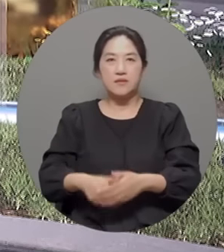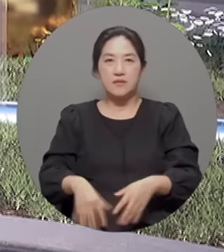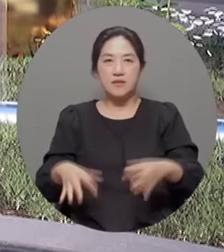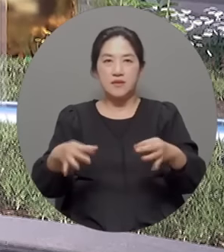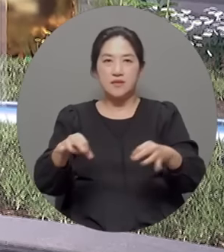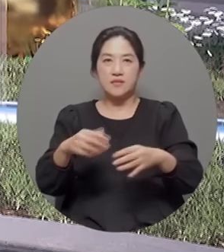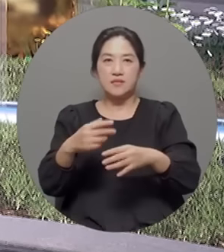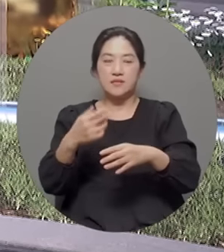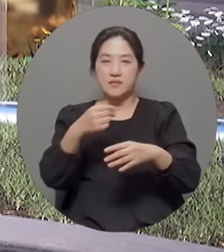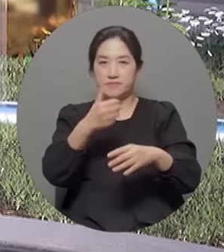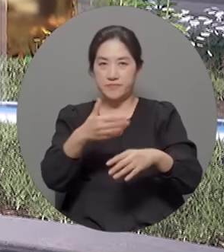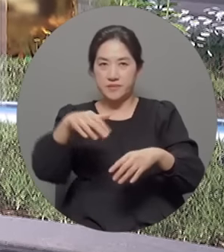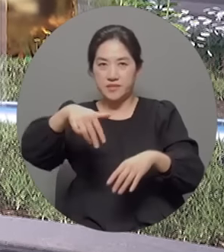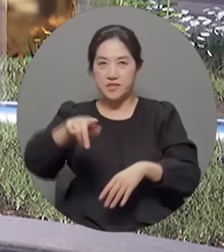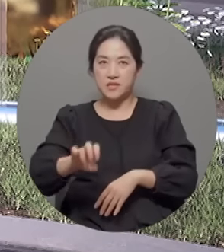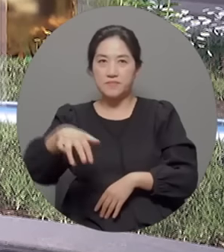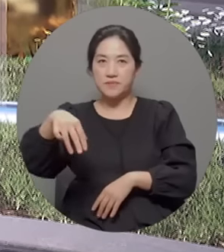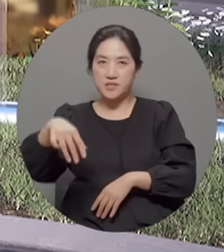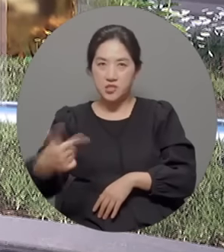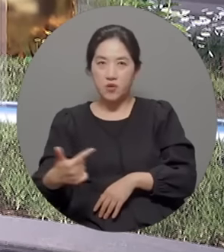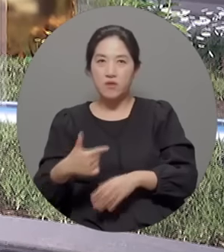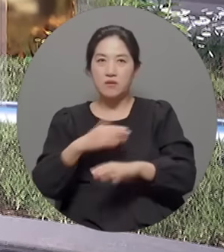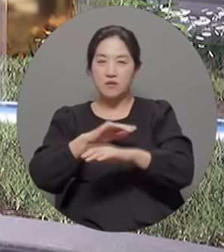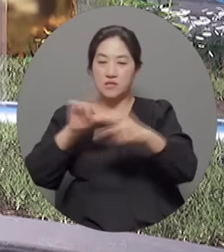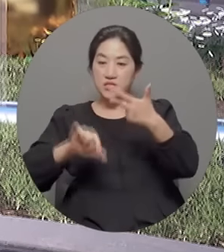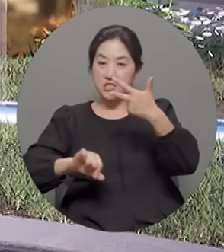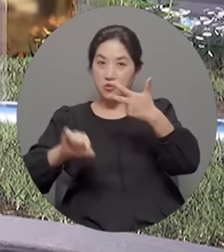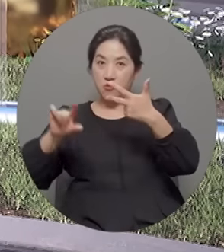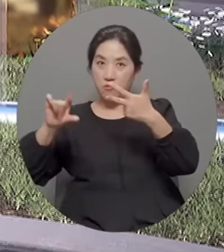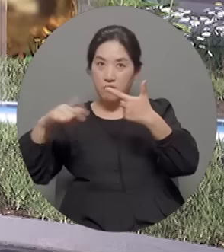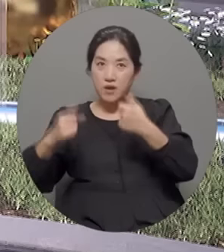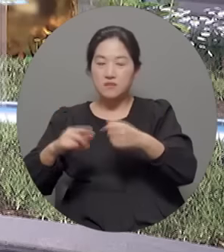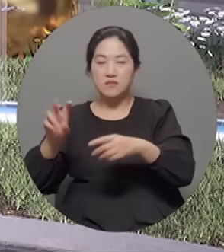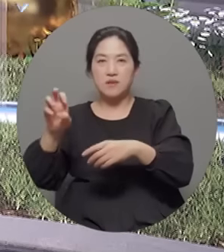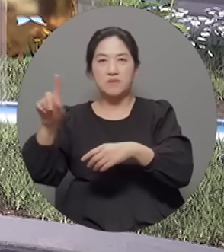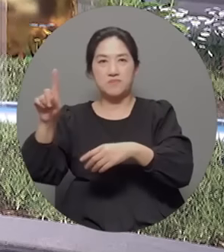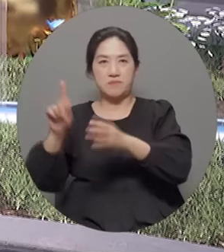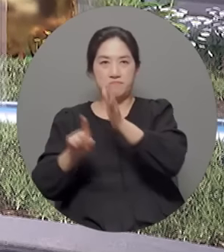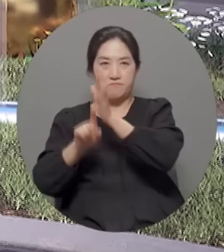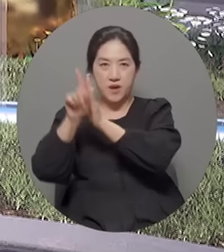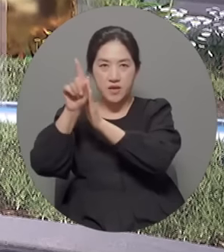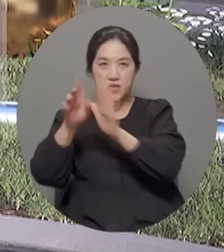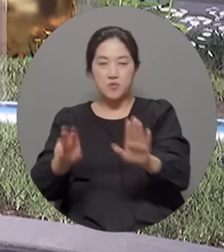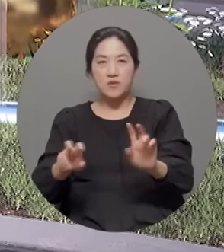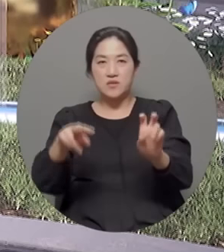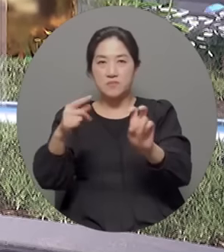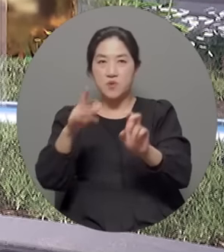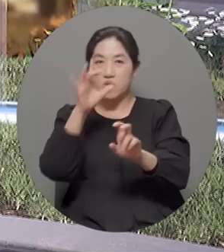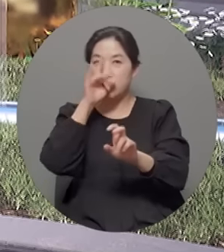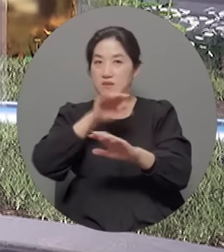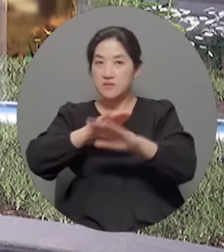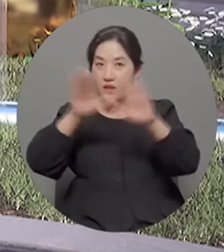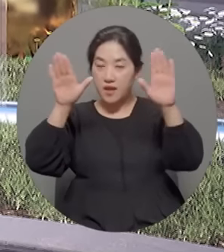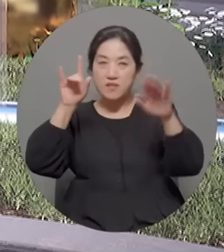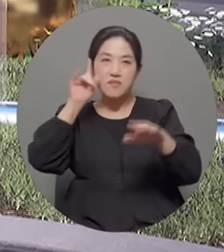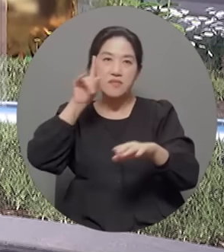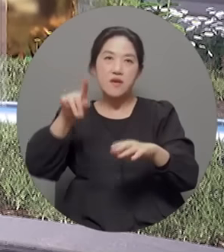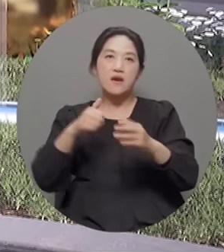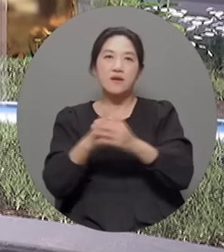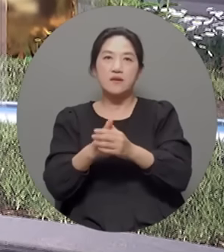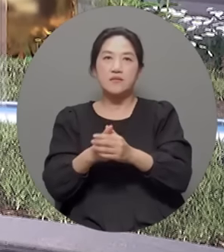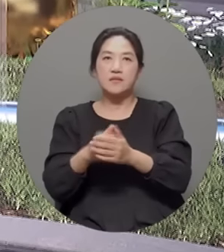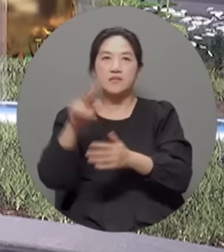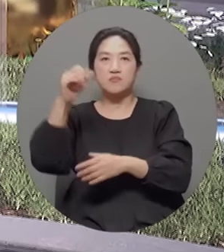기온이 31도로 7월 중순의 더위가 나타나겠고요. 또 오늘 20도 안팎에 머물렀던 강릉의 낮 기온이 내일은